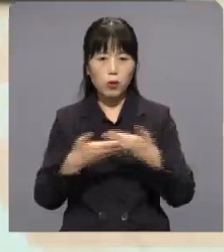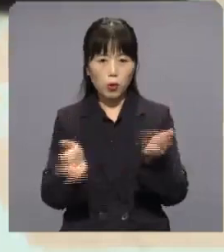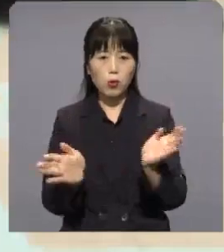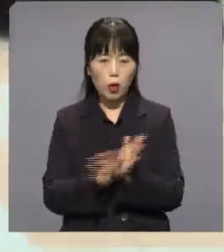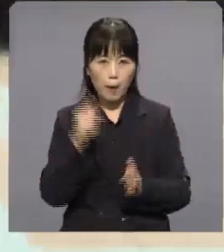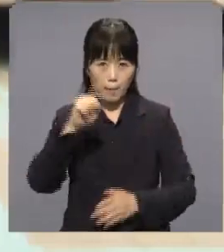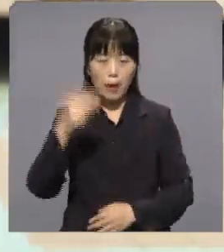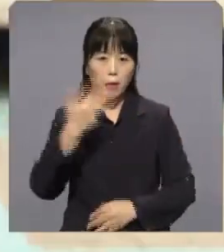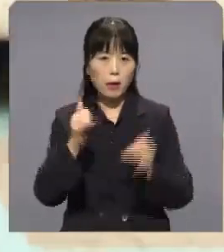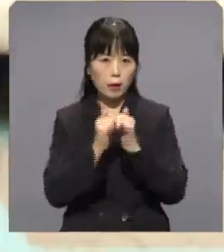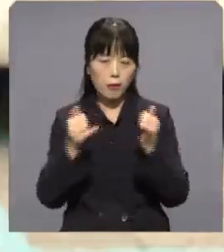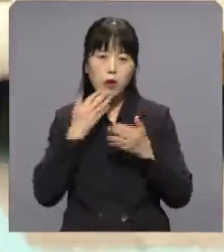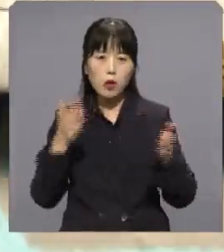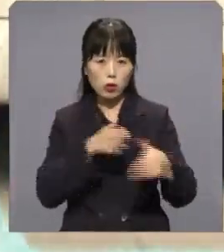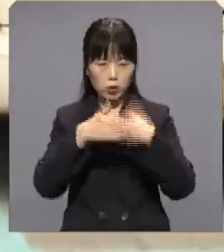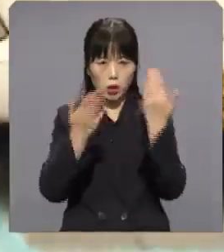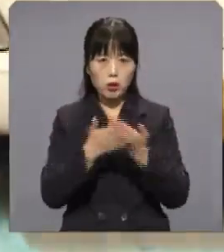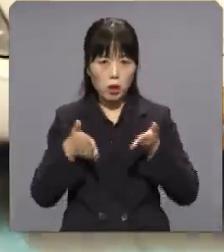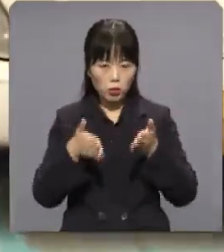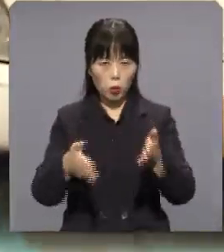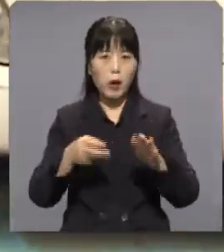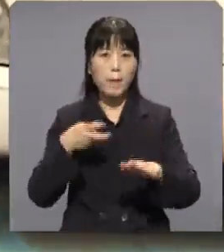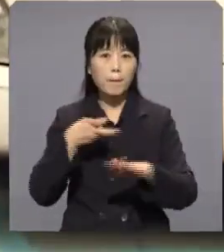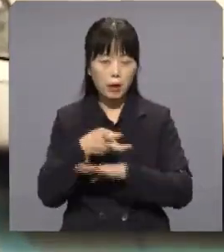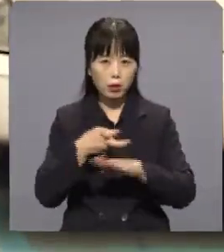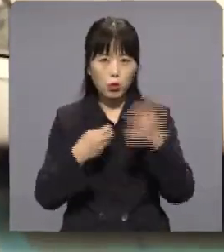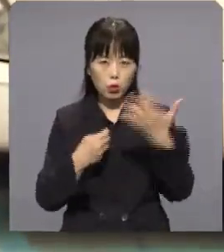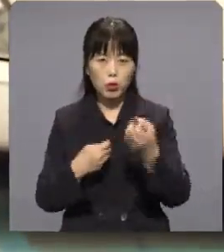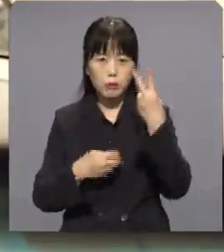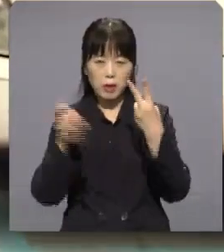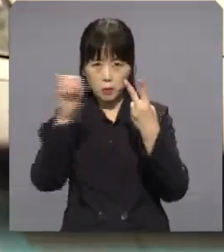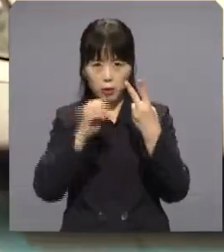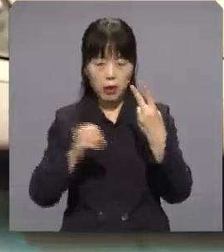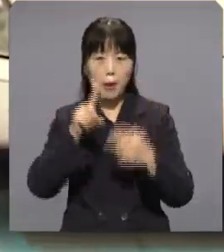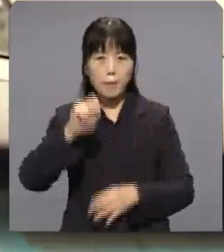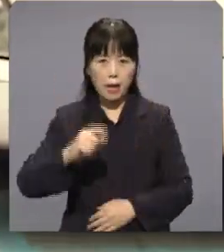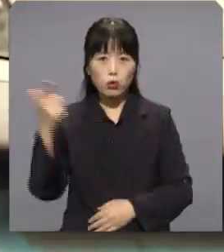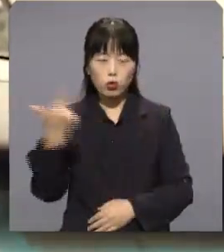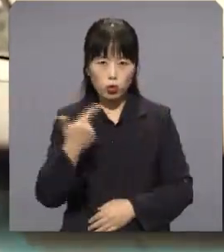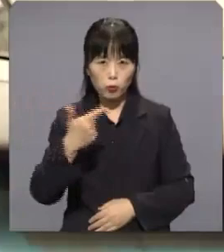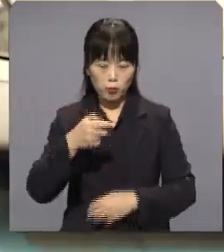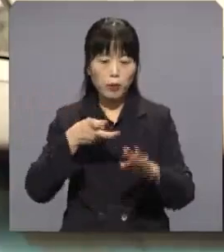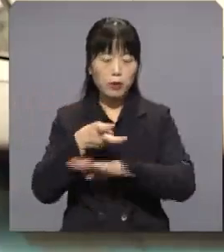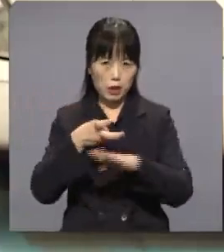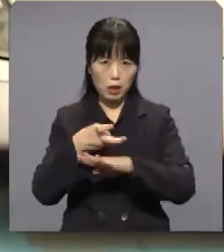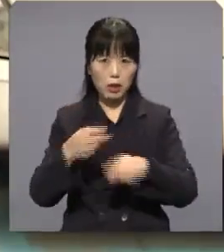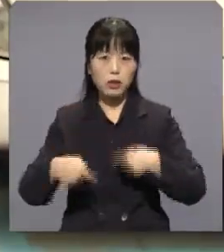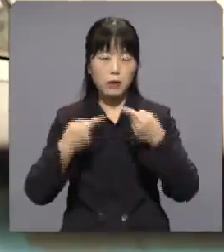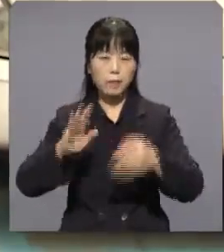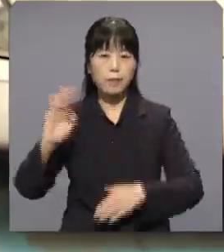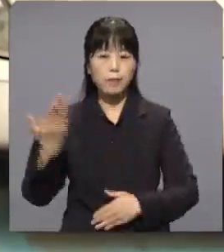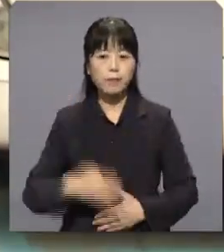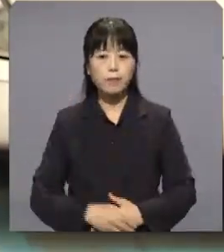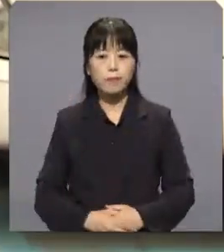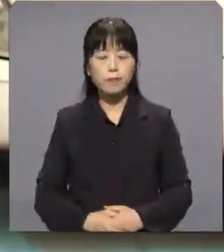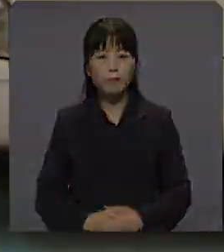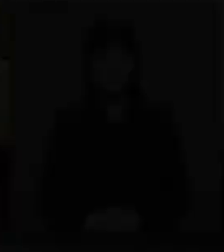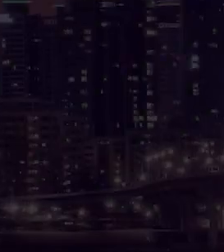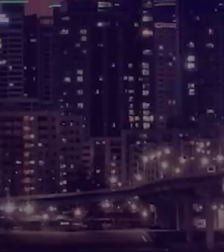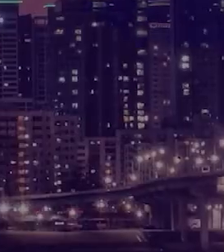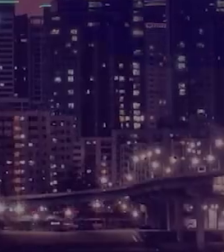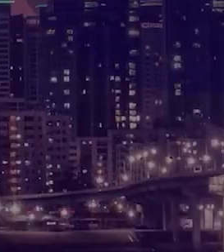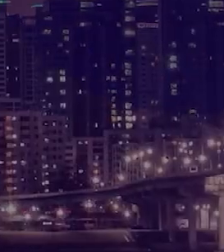8천여명 경기도 전체 노선 버스 에구 12% 수준인 10600 내가 설명했습니다 obs 이어집니다